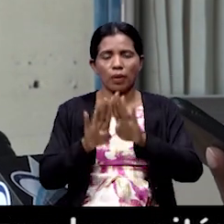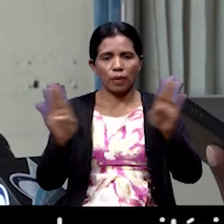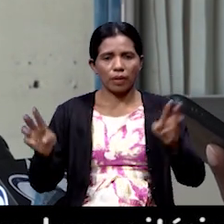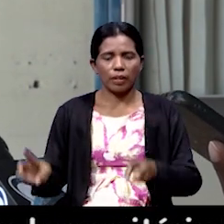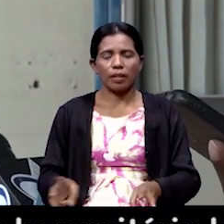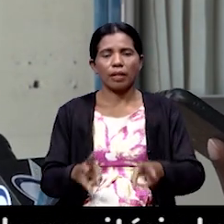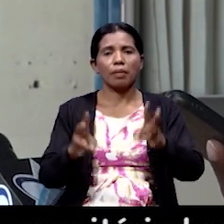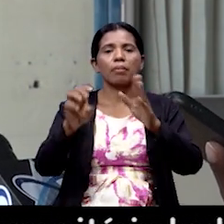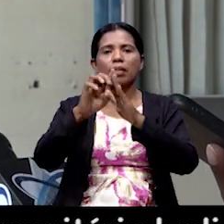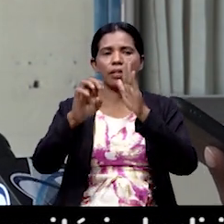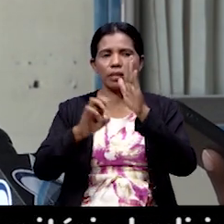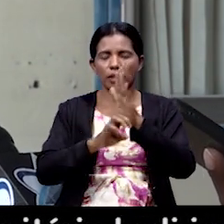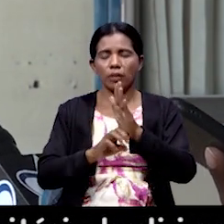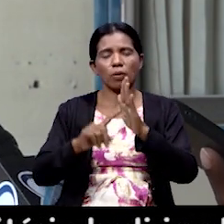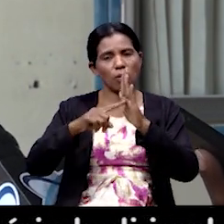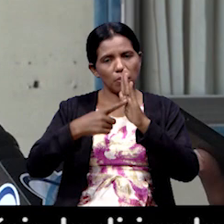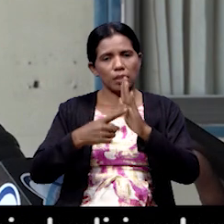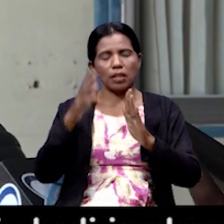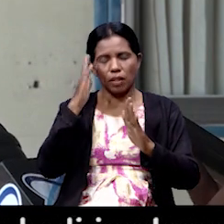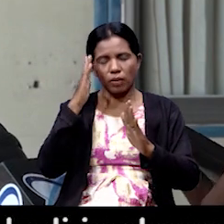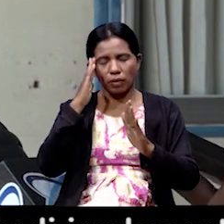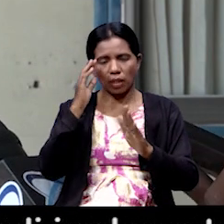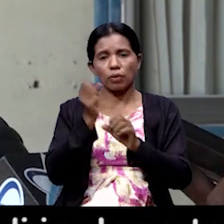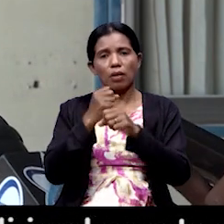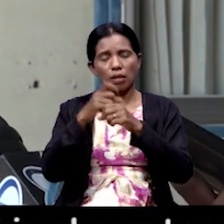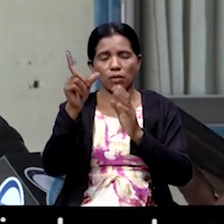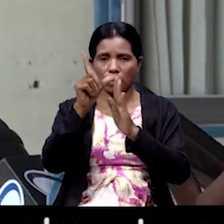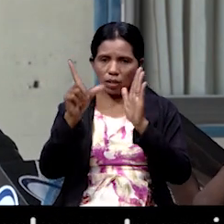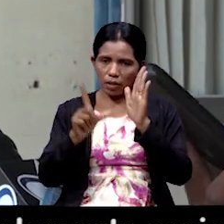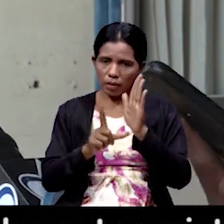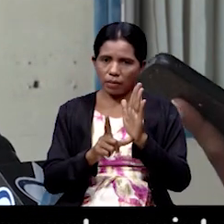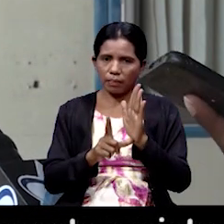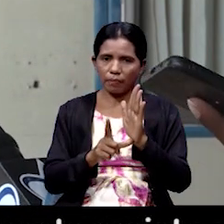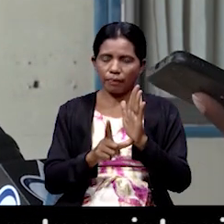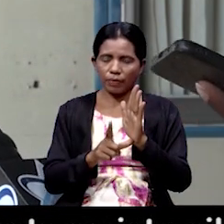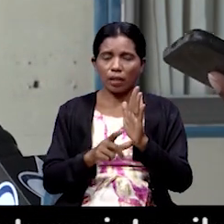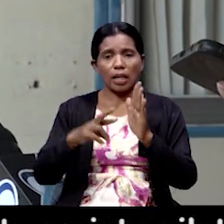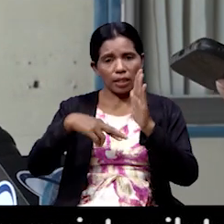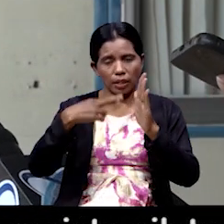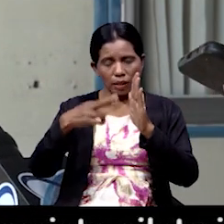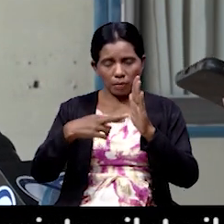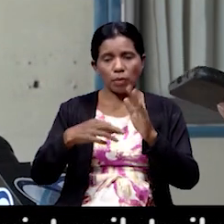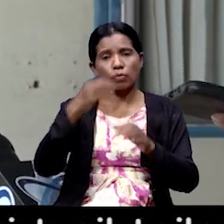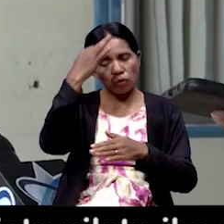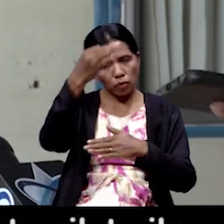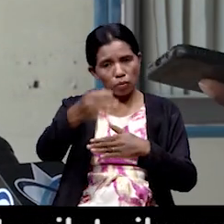istadu hahu Hanoi nona para atu halo dekreturum regra rumah para abang bayrua